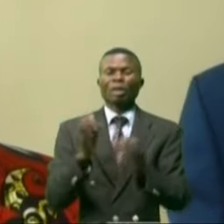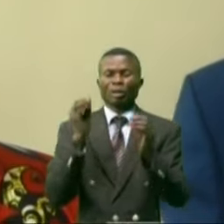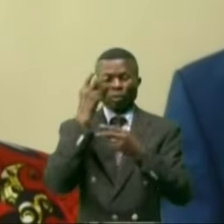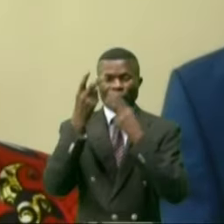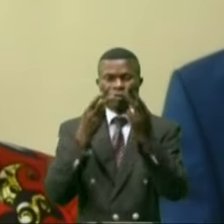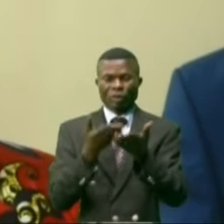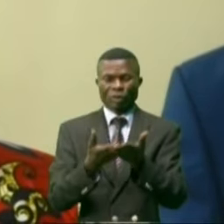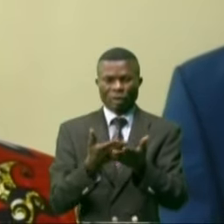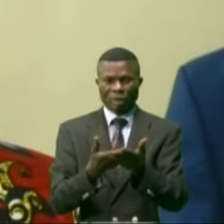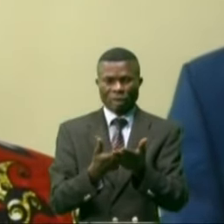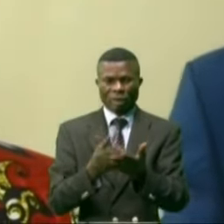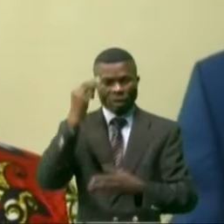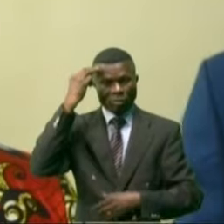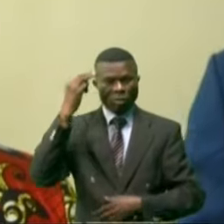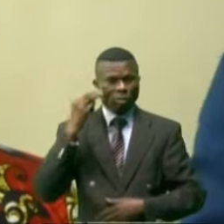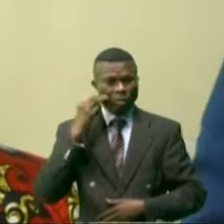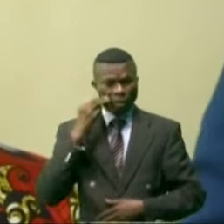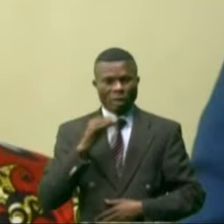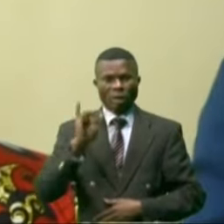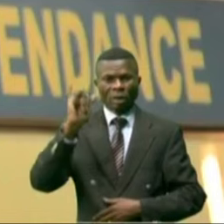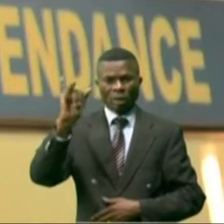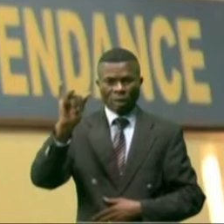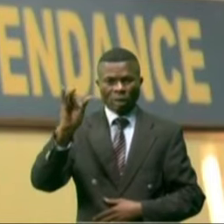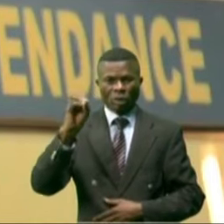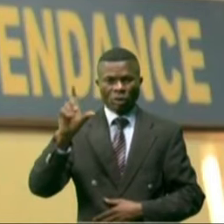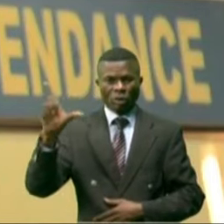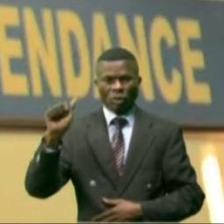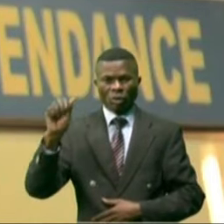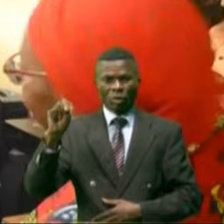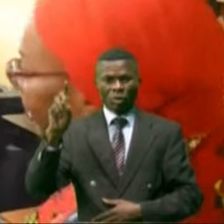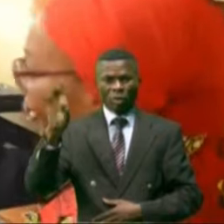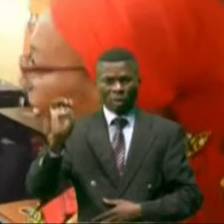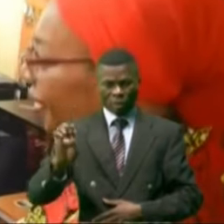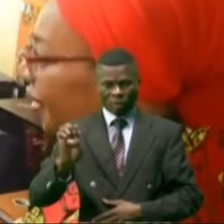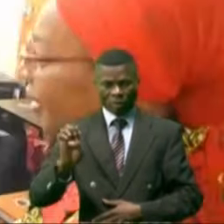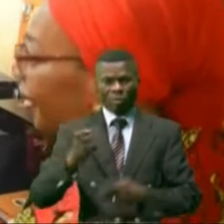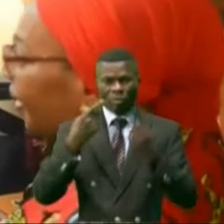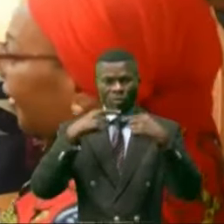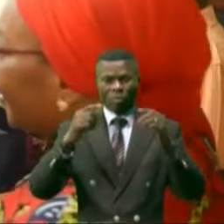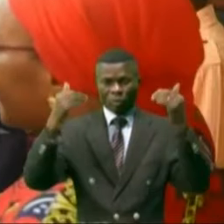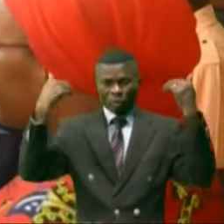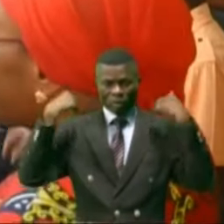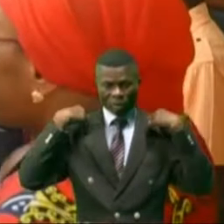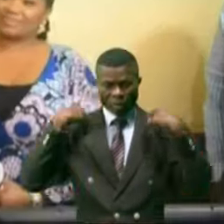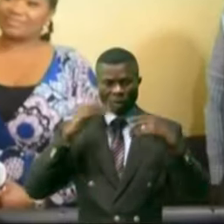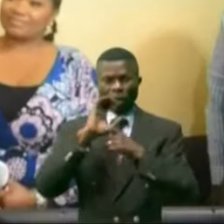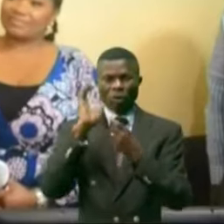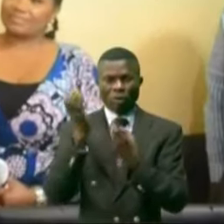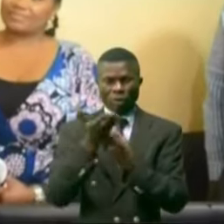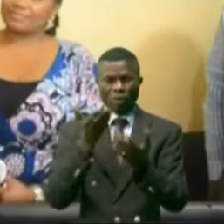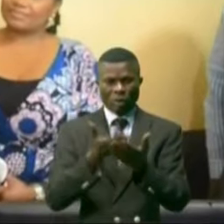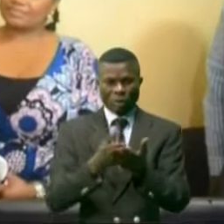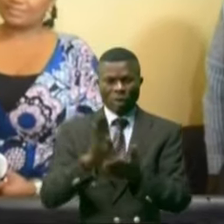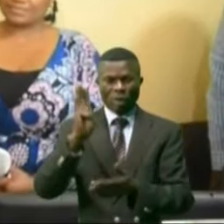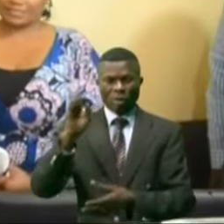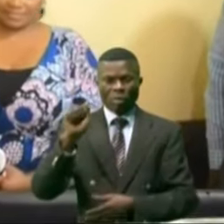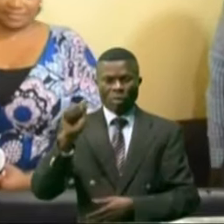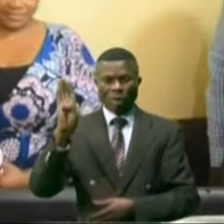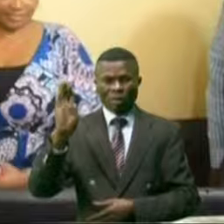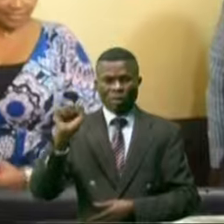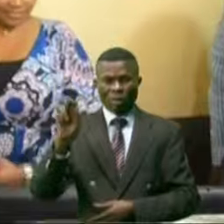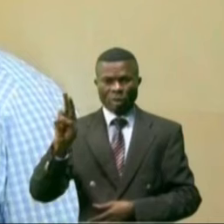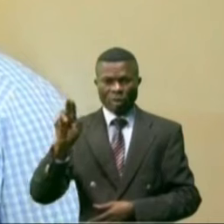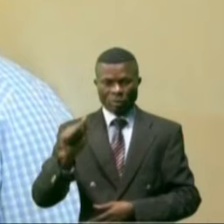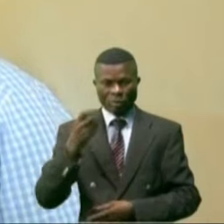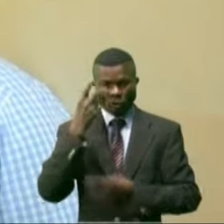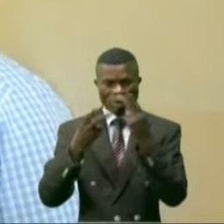visite d'itinérance de la ministre Yolande Elébé ici, rappelée au chevalier de la plume par Barbara Mutund Kanam. Sa